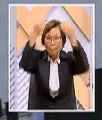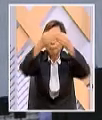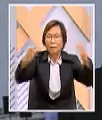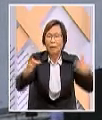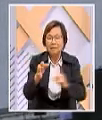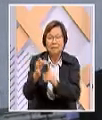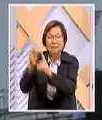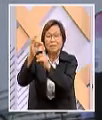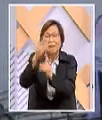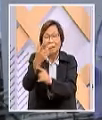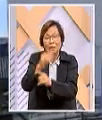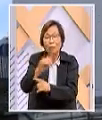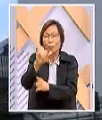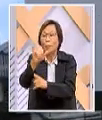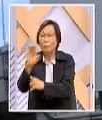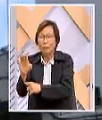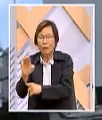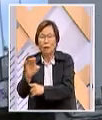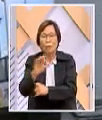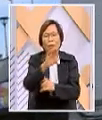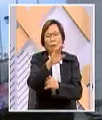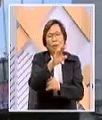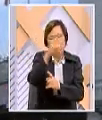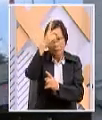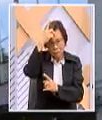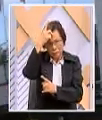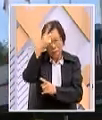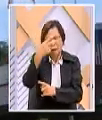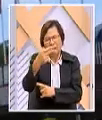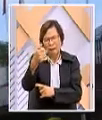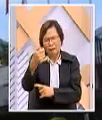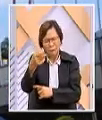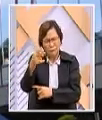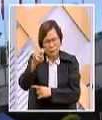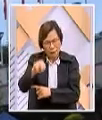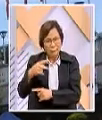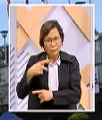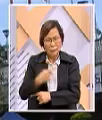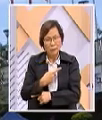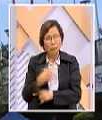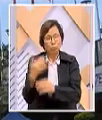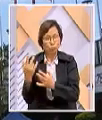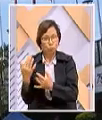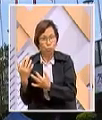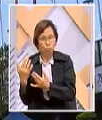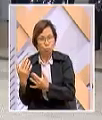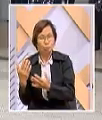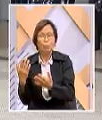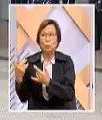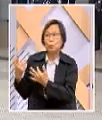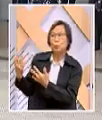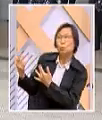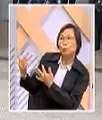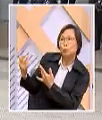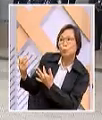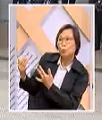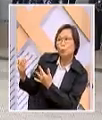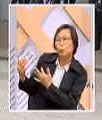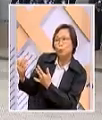RTM yang berbahagia Wan Sai Dato' Ahmad Hassan, dan kami masih lagi menantikan ketibaan